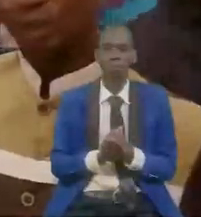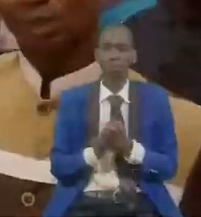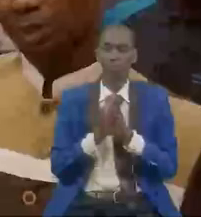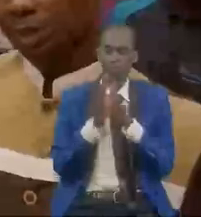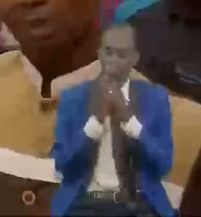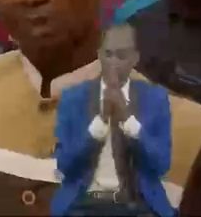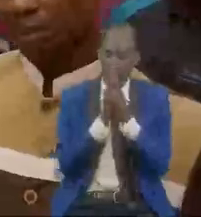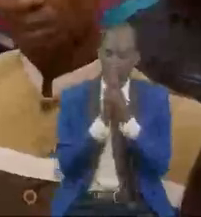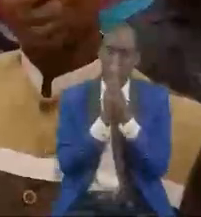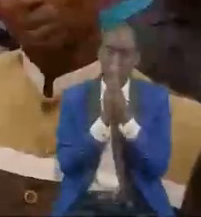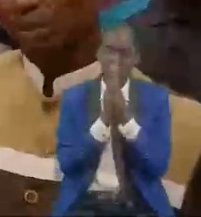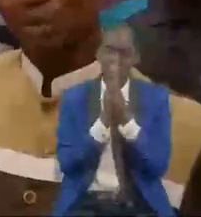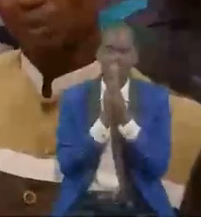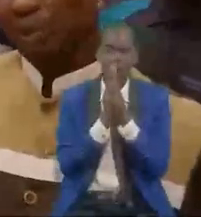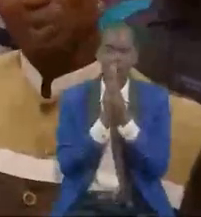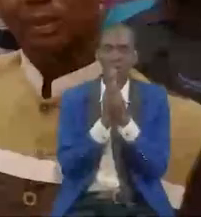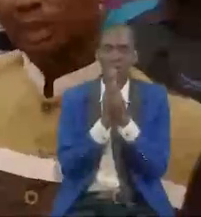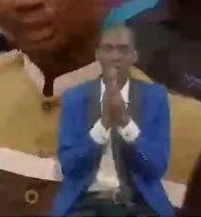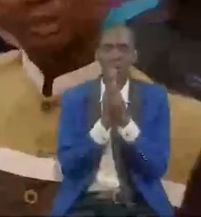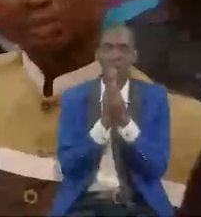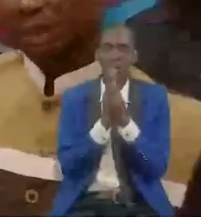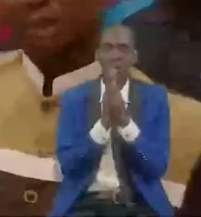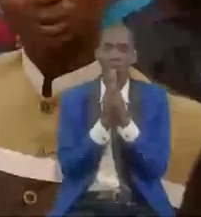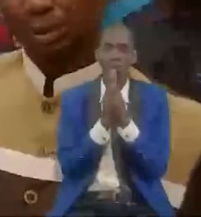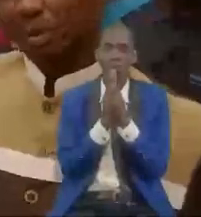Cherchez le Seigneur.